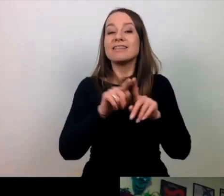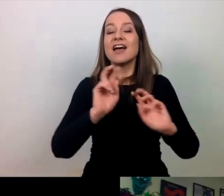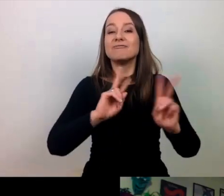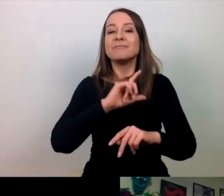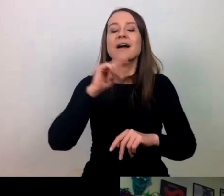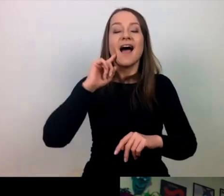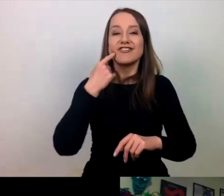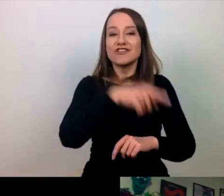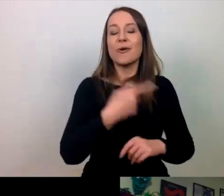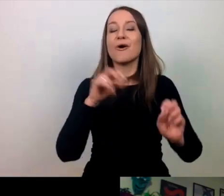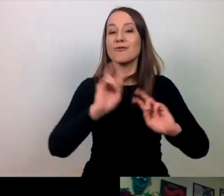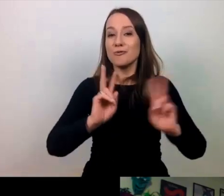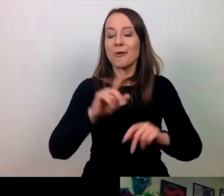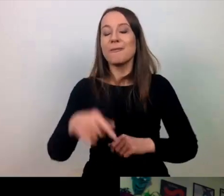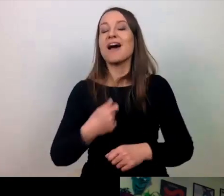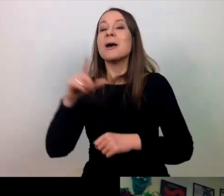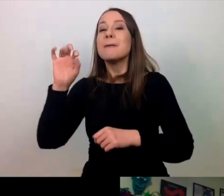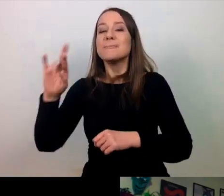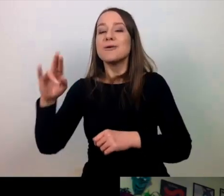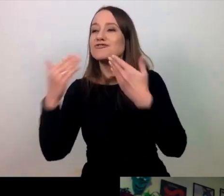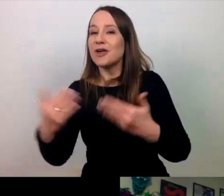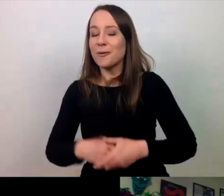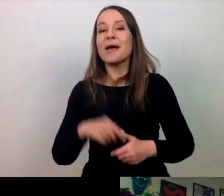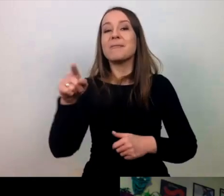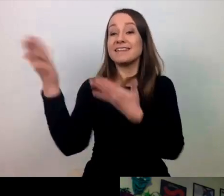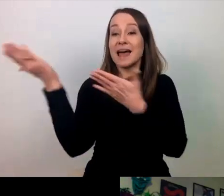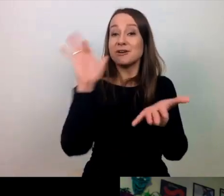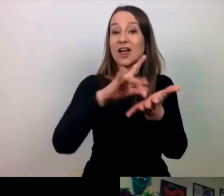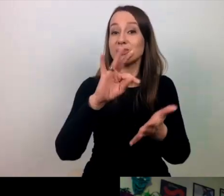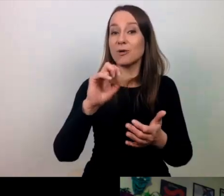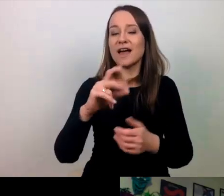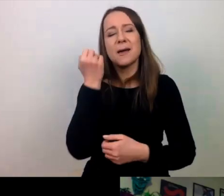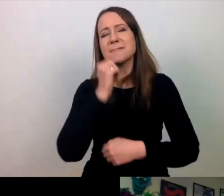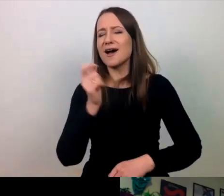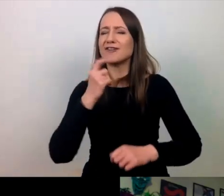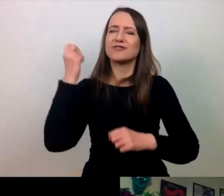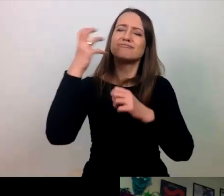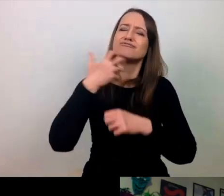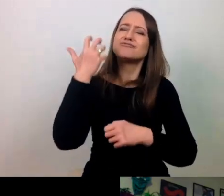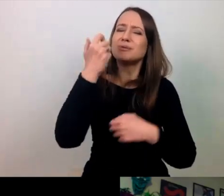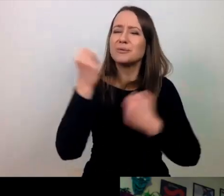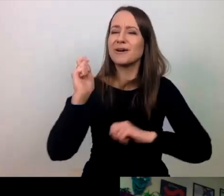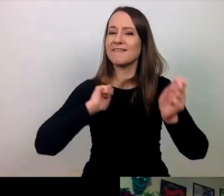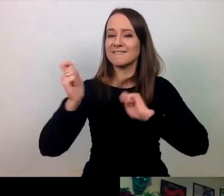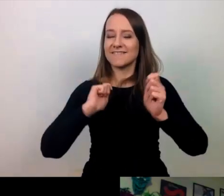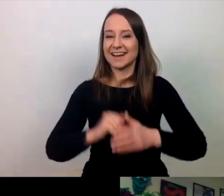Dziękujemy. Zapraszamy do Włoch, do Toskanii na bardzo słoneczne wakacje w domu, który...